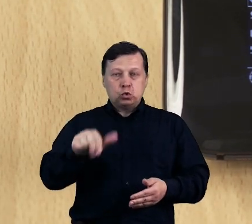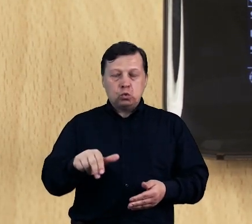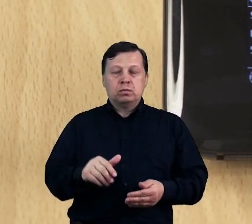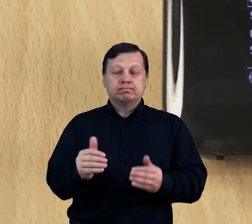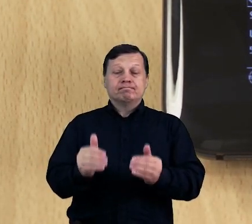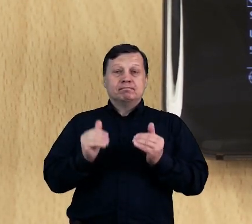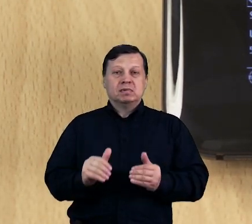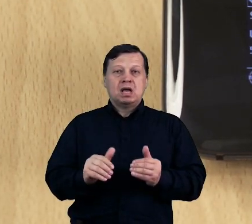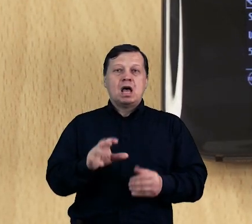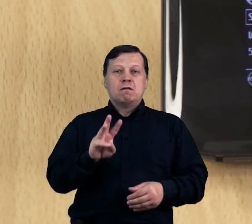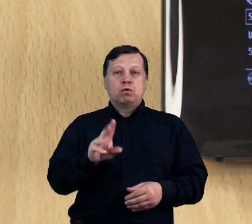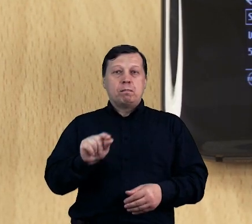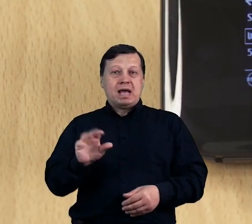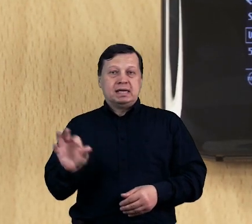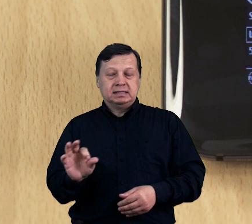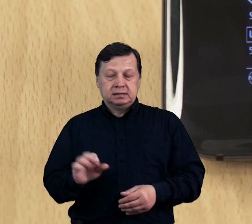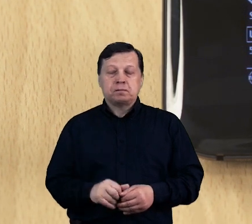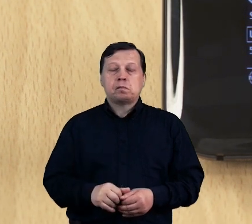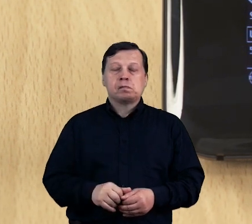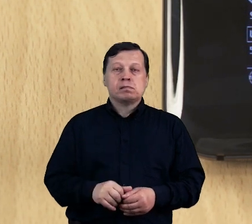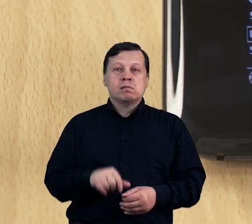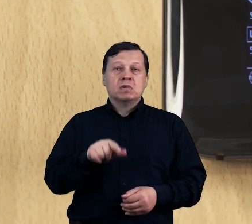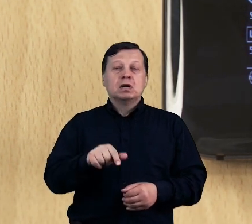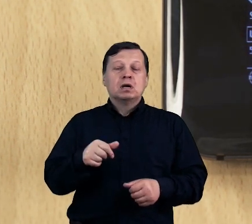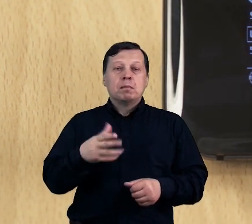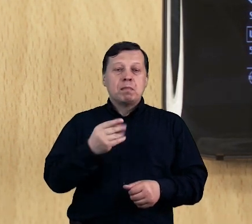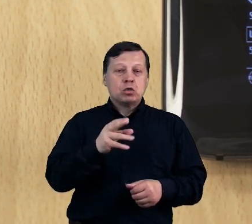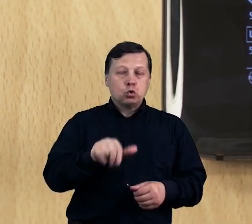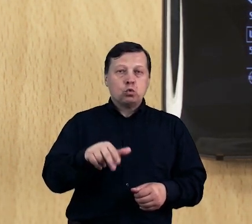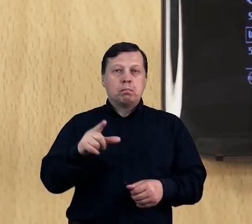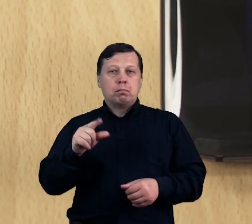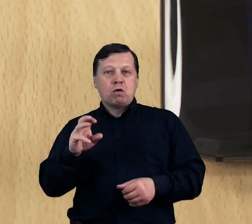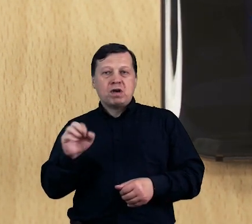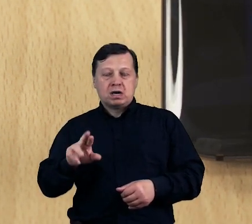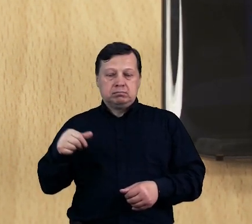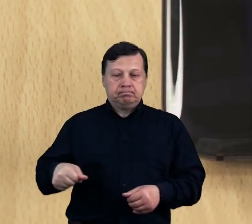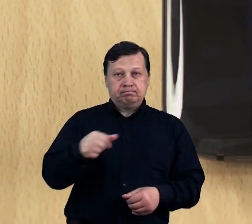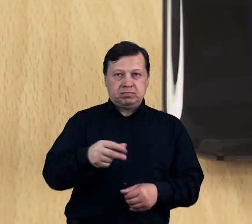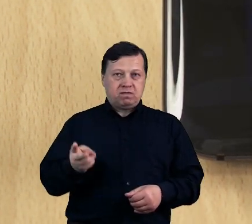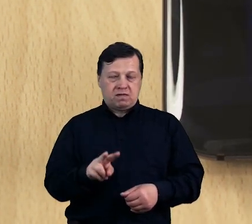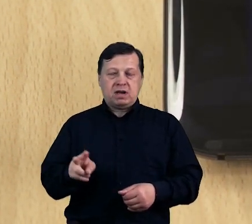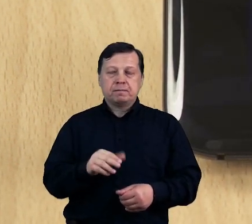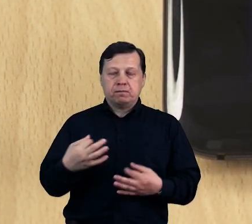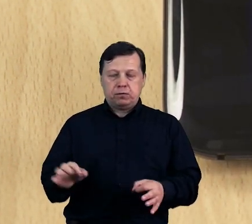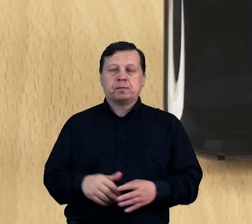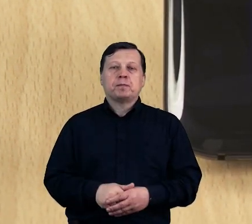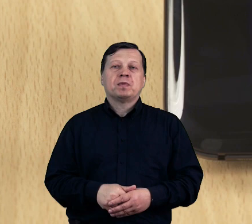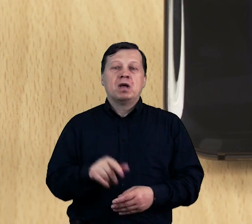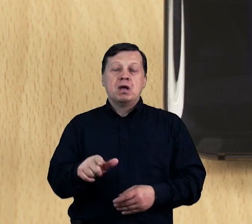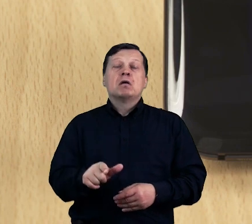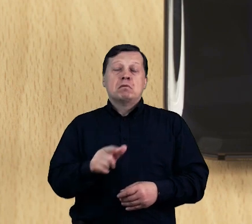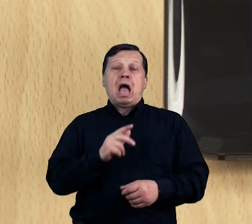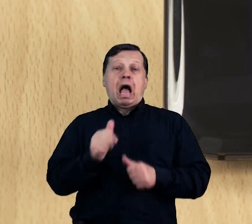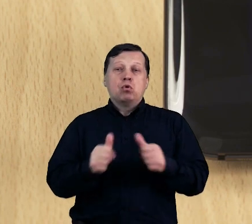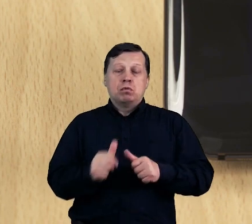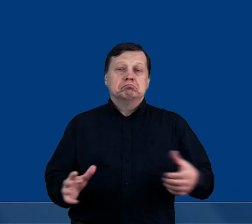aktywuj WPS. Po menu poruszasz się za pomocą przycisków Menu i Power. Komputer automatycznie